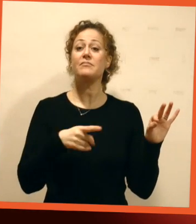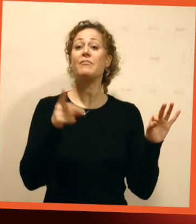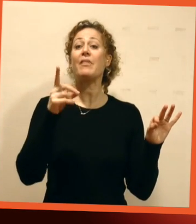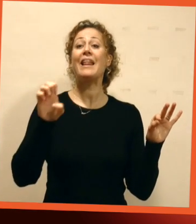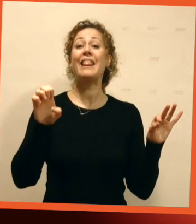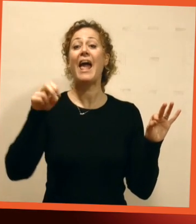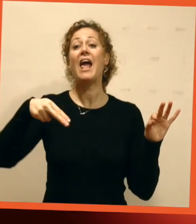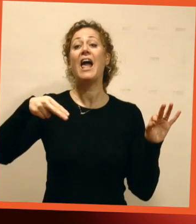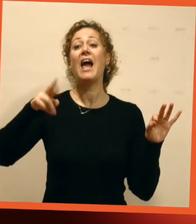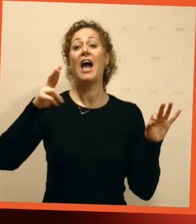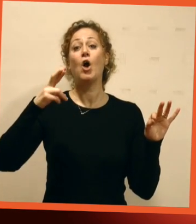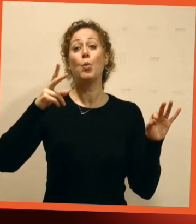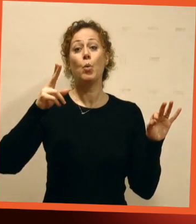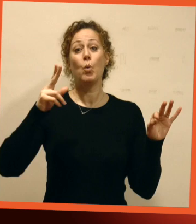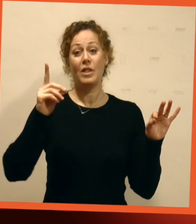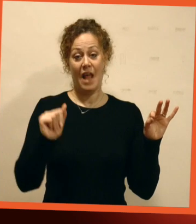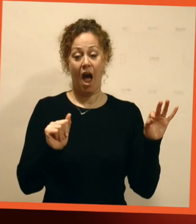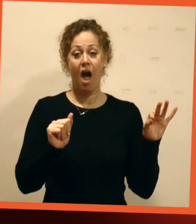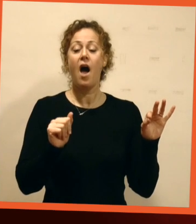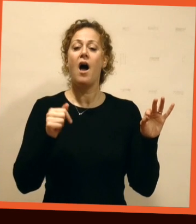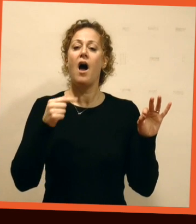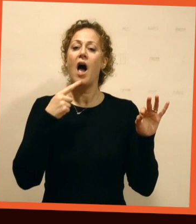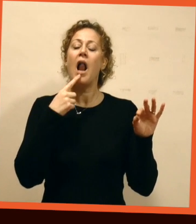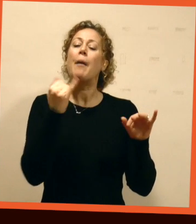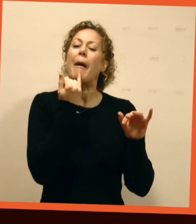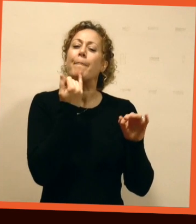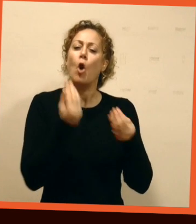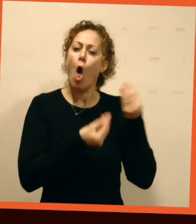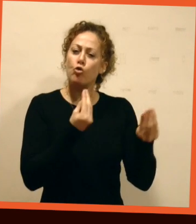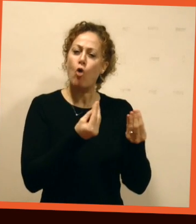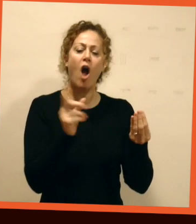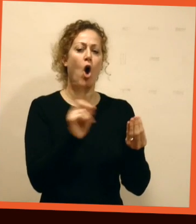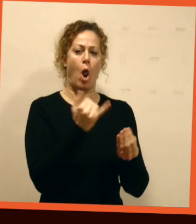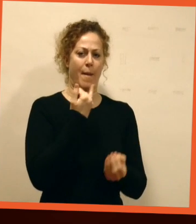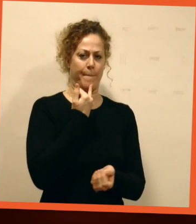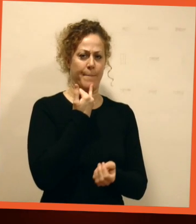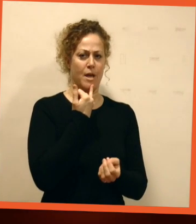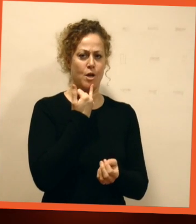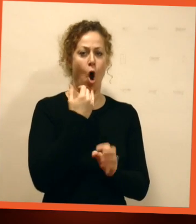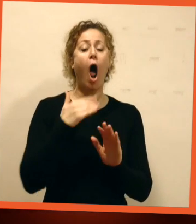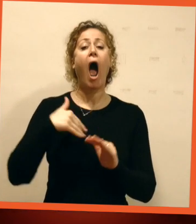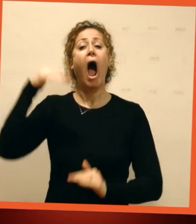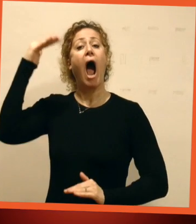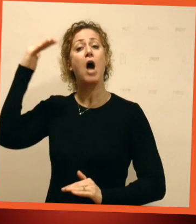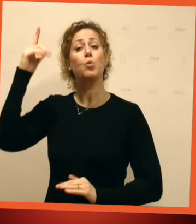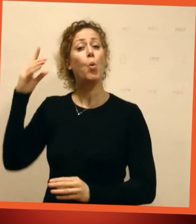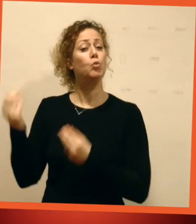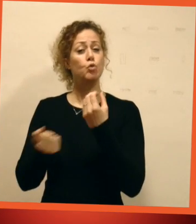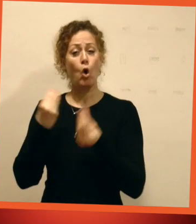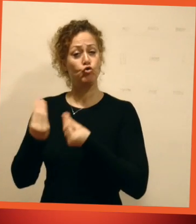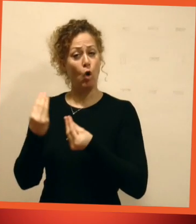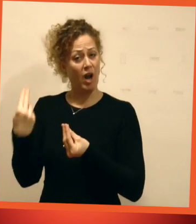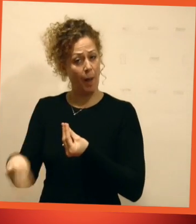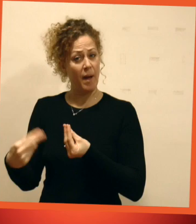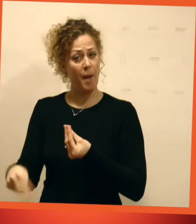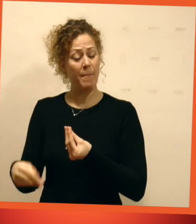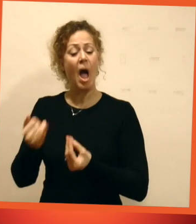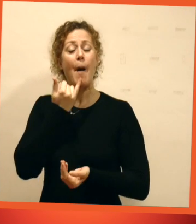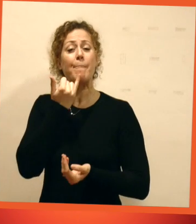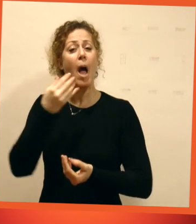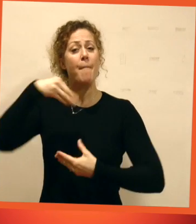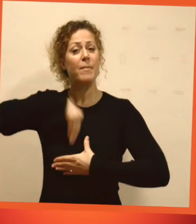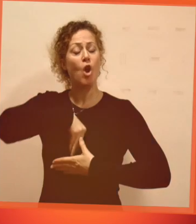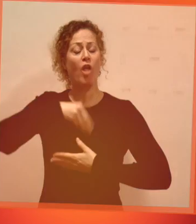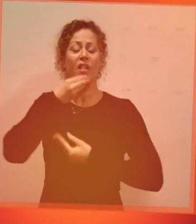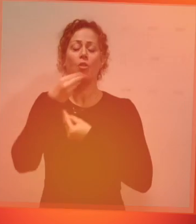il bambino che non gioca non è un bambino, ma l'adulto che non gioca ha perso per sempre il bambino che ha dentro di sé.